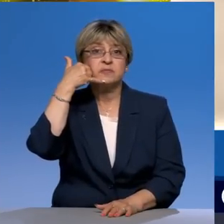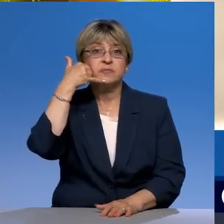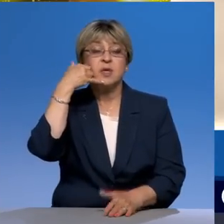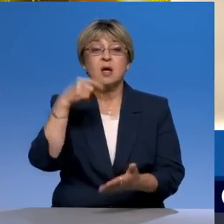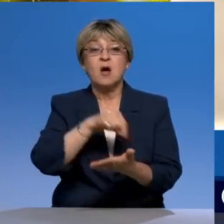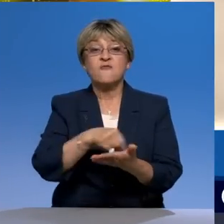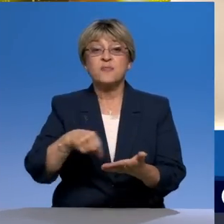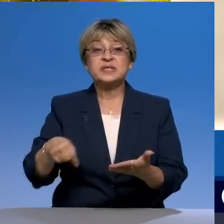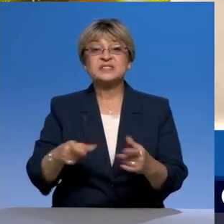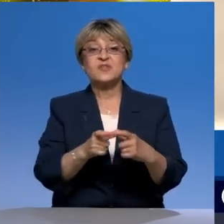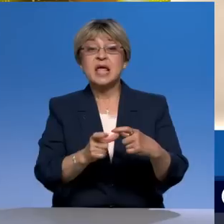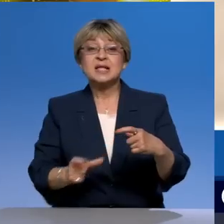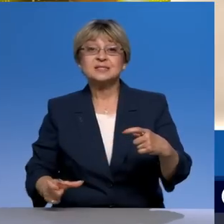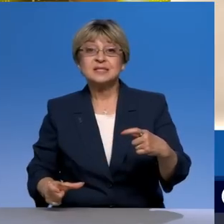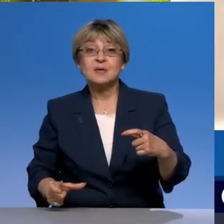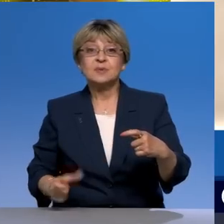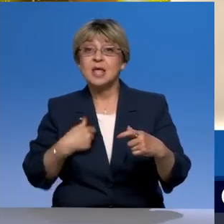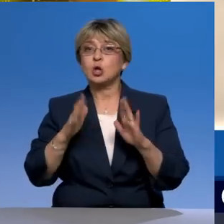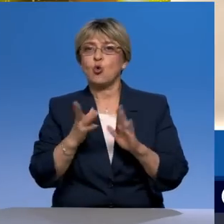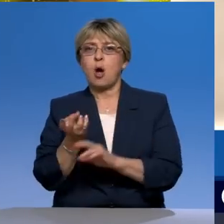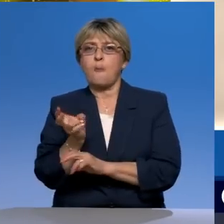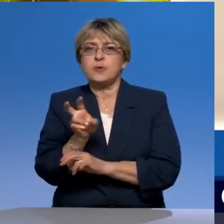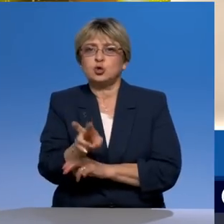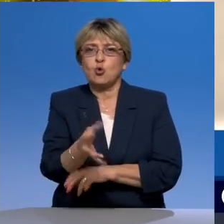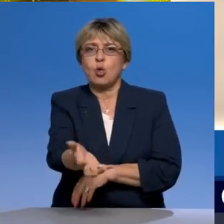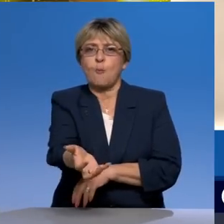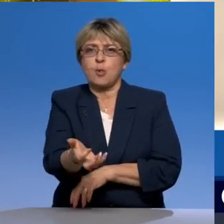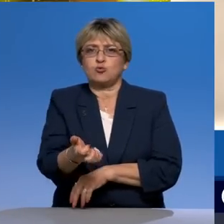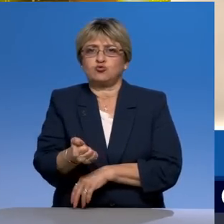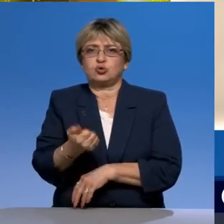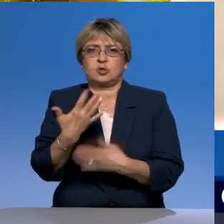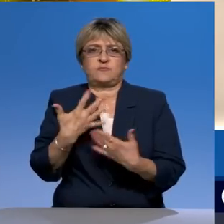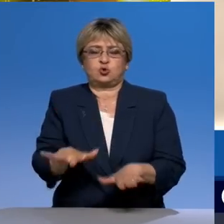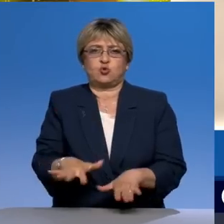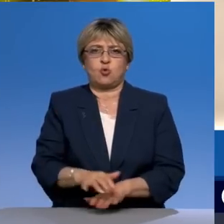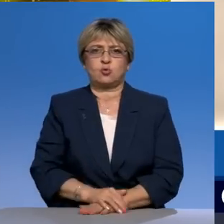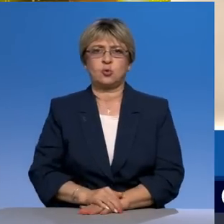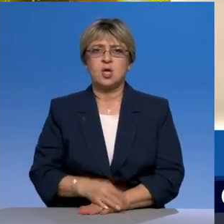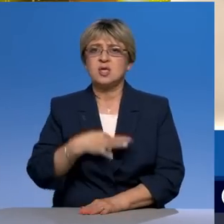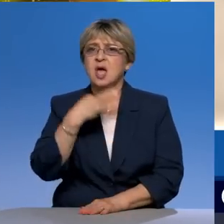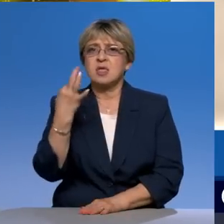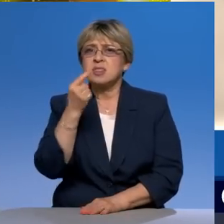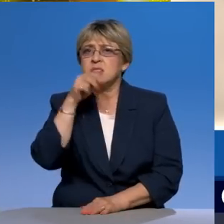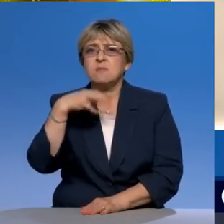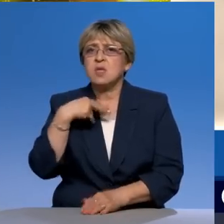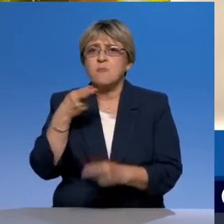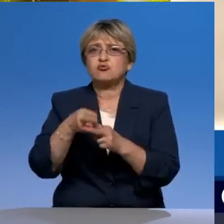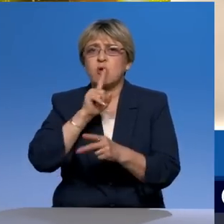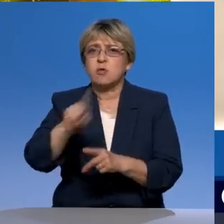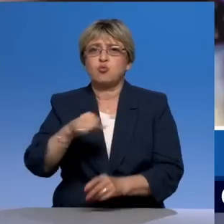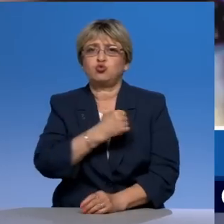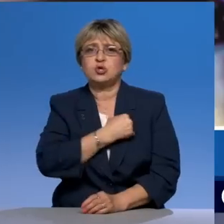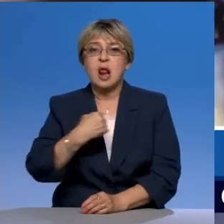выписывает рецепты, только приехал, получил с документами этот рецепт, и никого не дергаешь, ни терапевта не дергаешь, время у него не